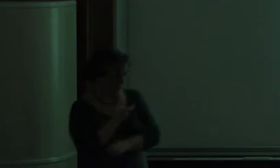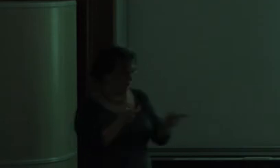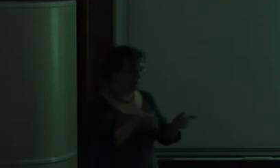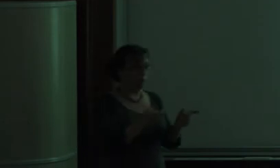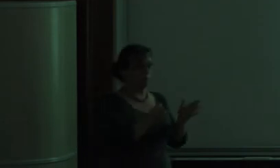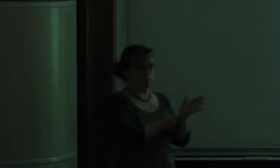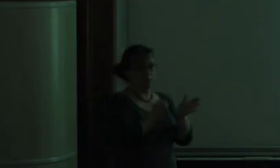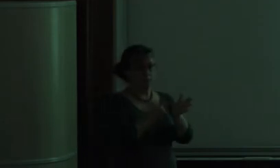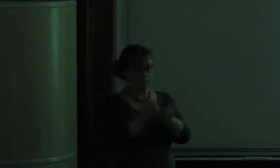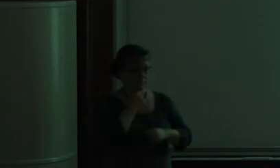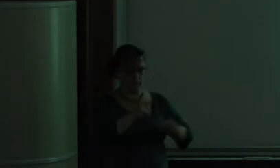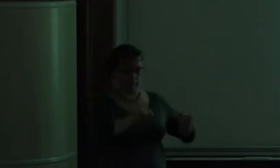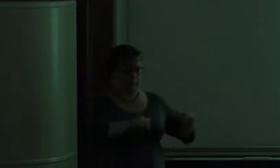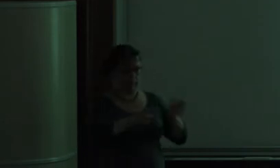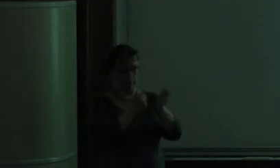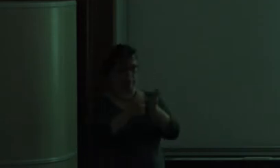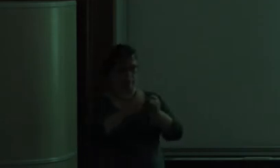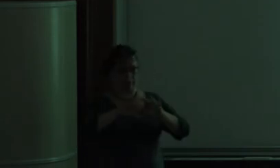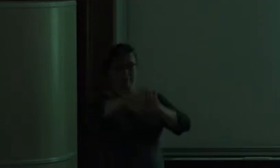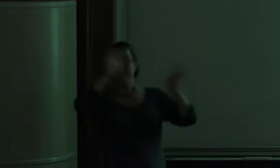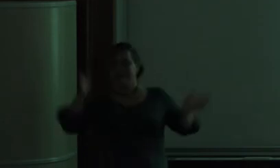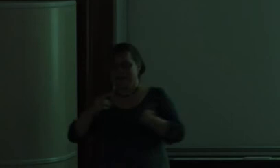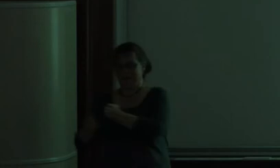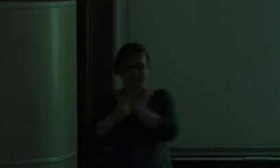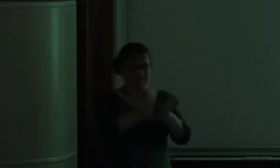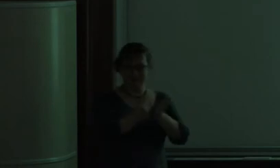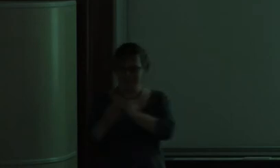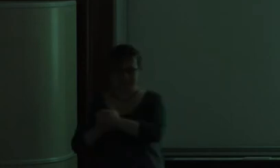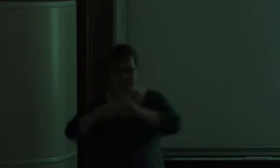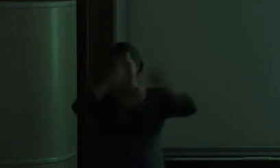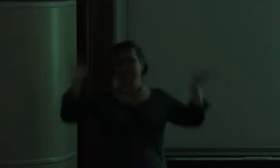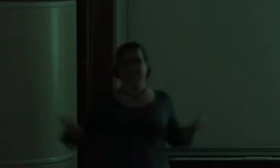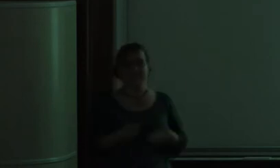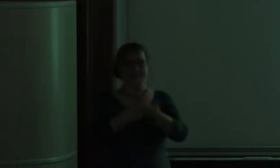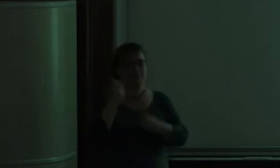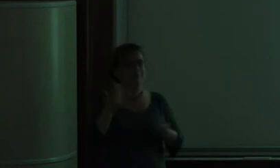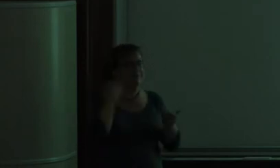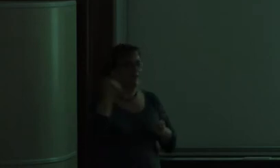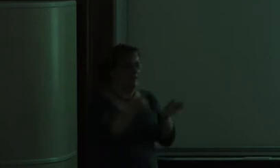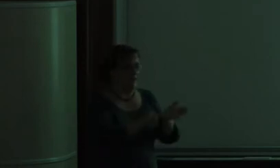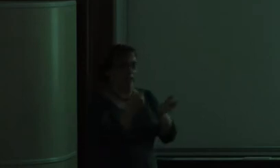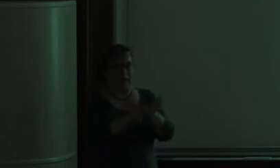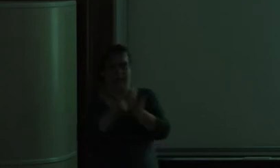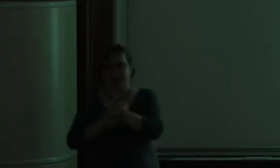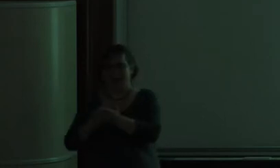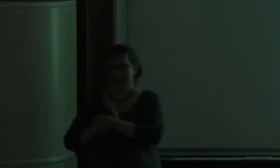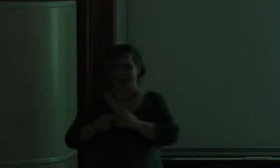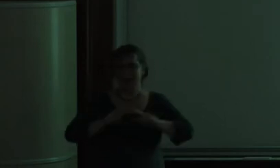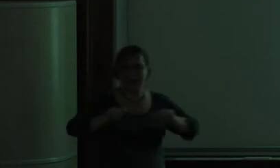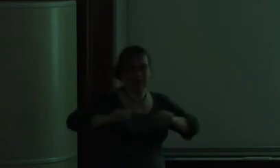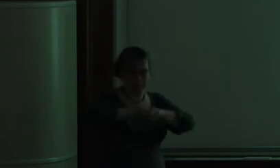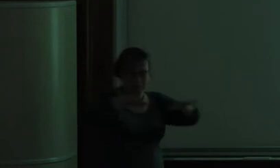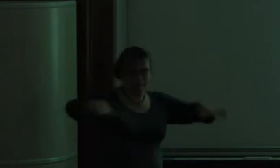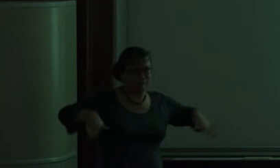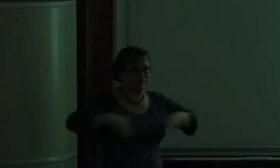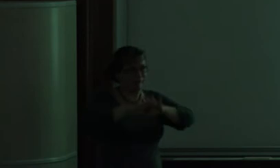bouclée, on a des itérables partout. On commence à être super content de notre piscine d'itérables. Pourquoi c'est intéressant, cette histoire ?